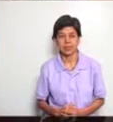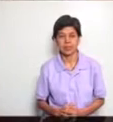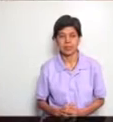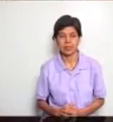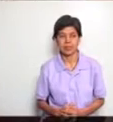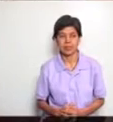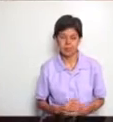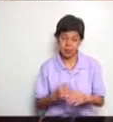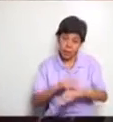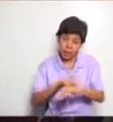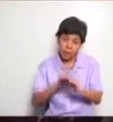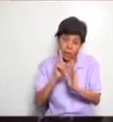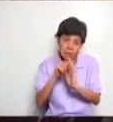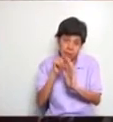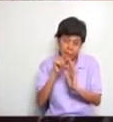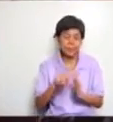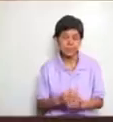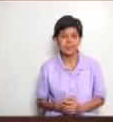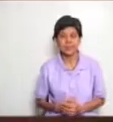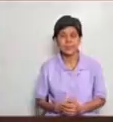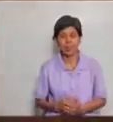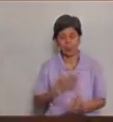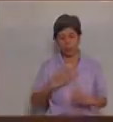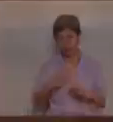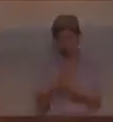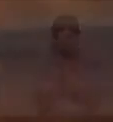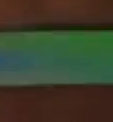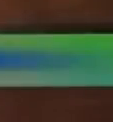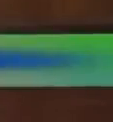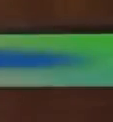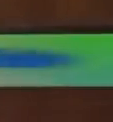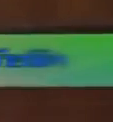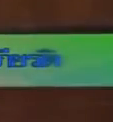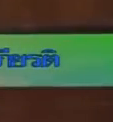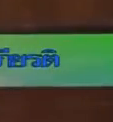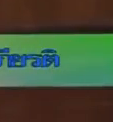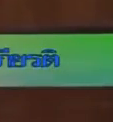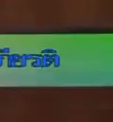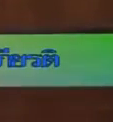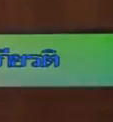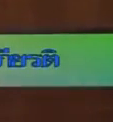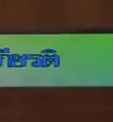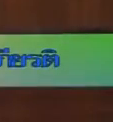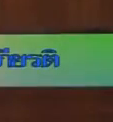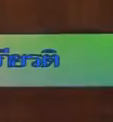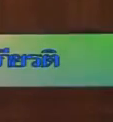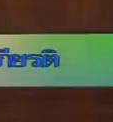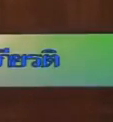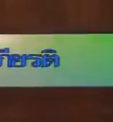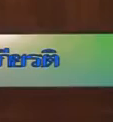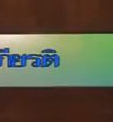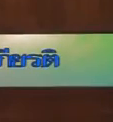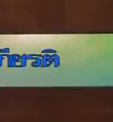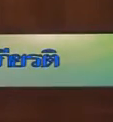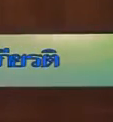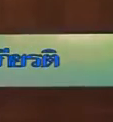หออ 20 นาทีนะผมสรปว่า ผมอายุ 64 แล้วผมชอเรื่อง